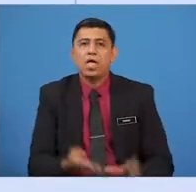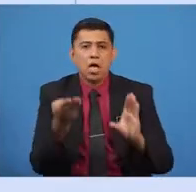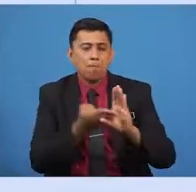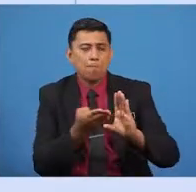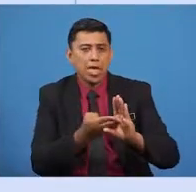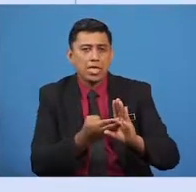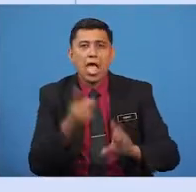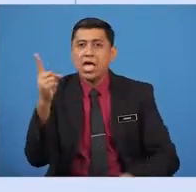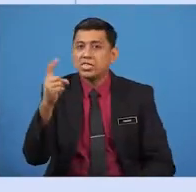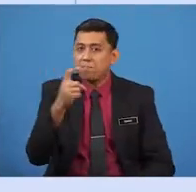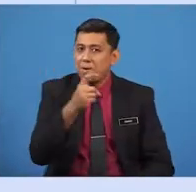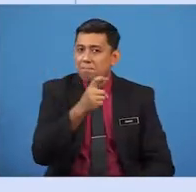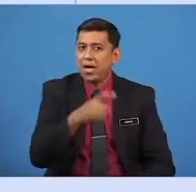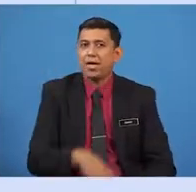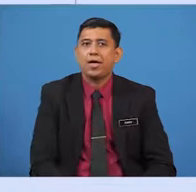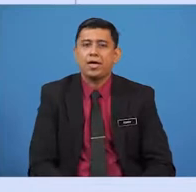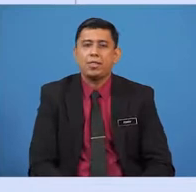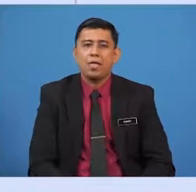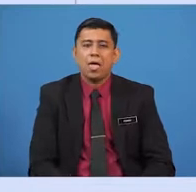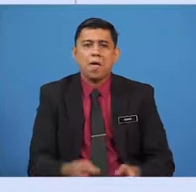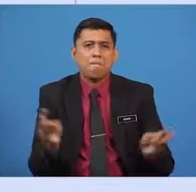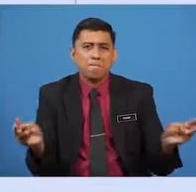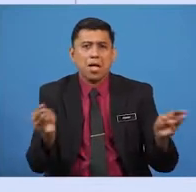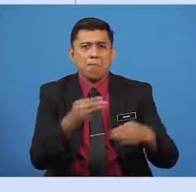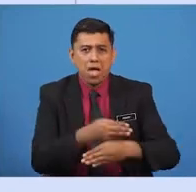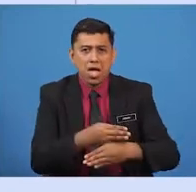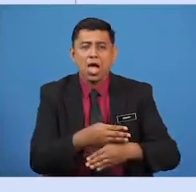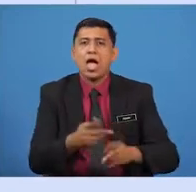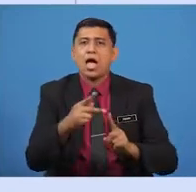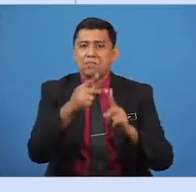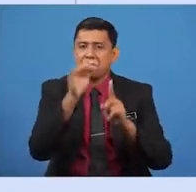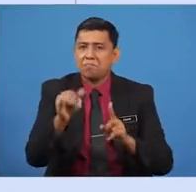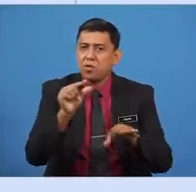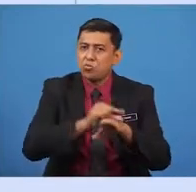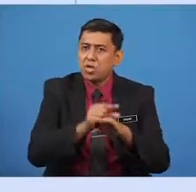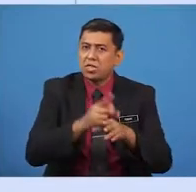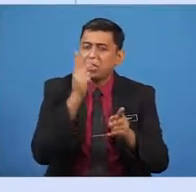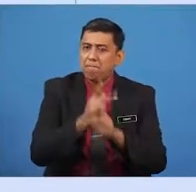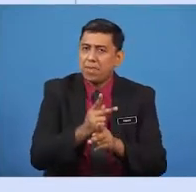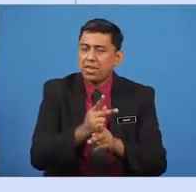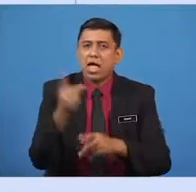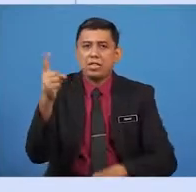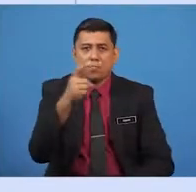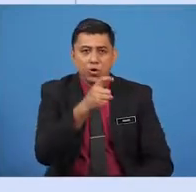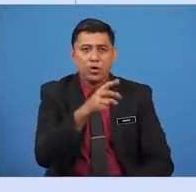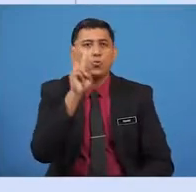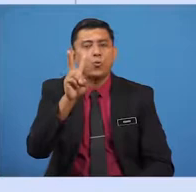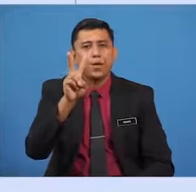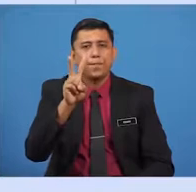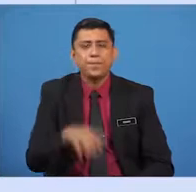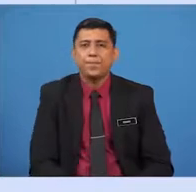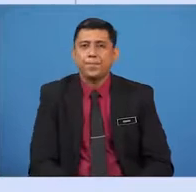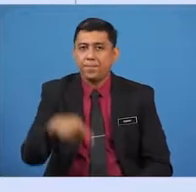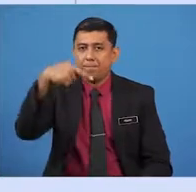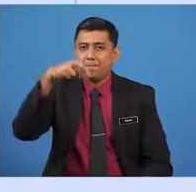pertama, bank sperma. Makmal khas yang digunakan untuk menyimpan sperma. Yang